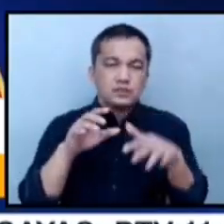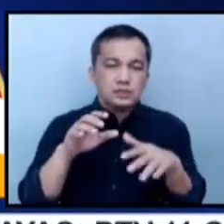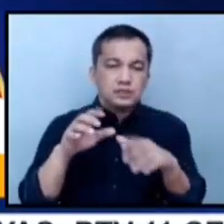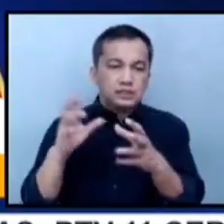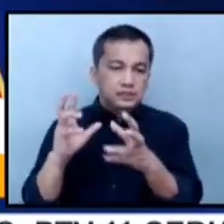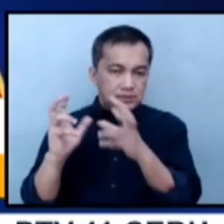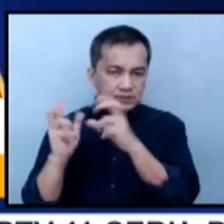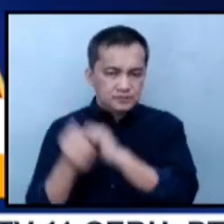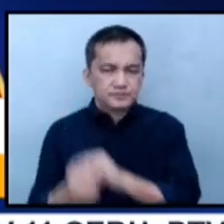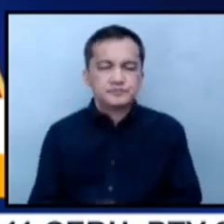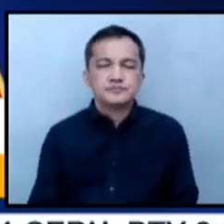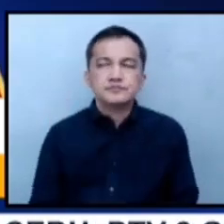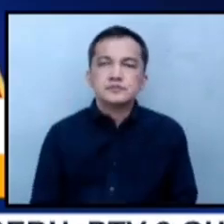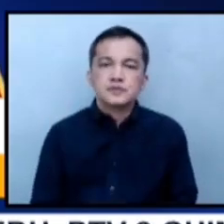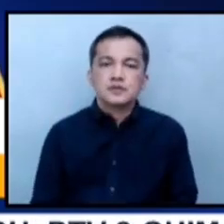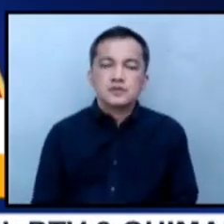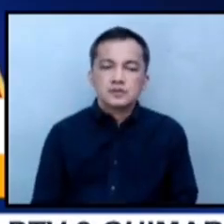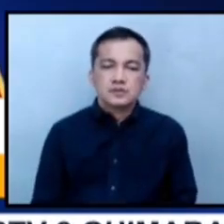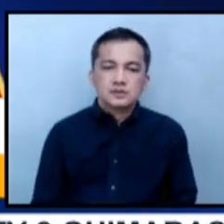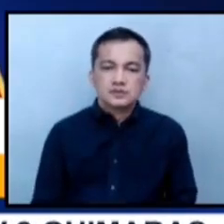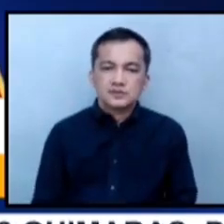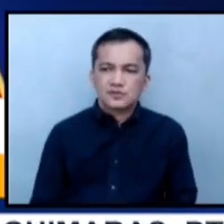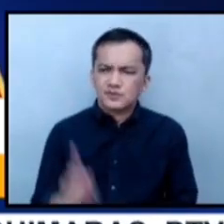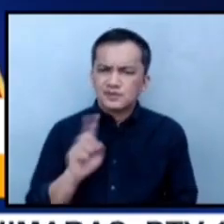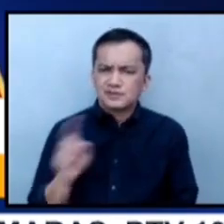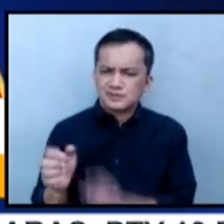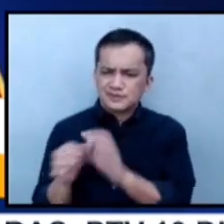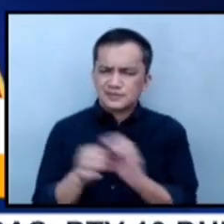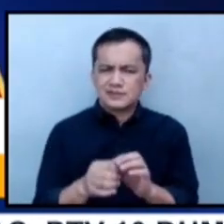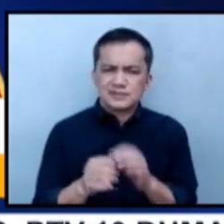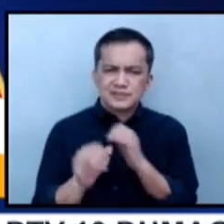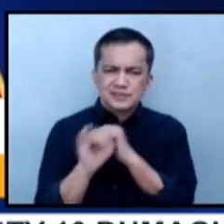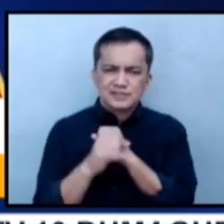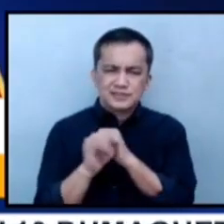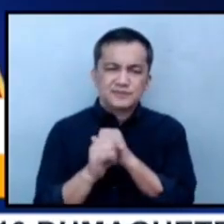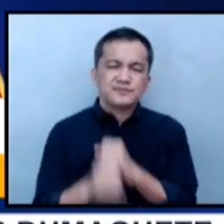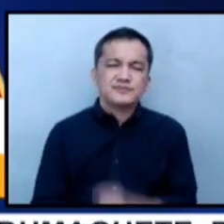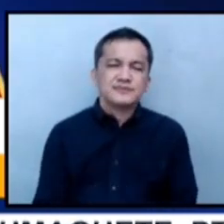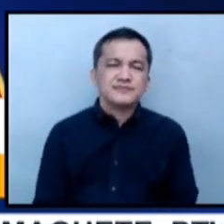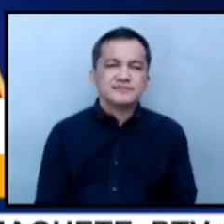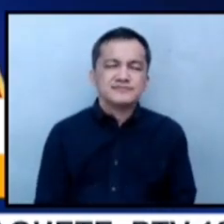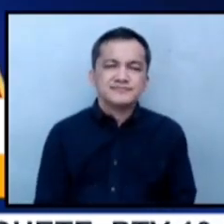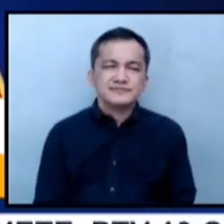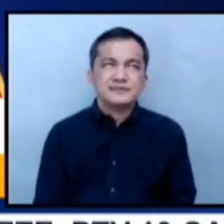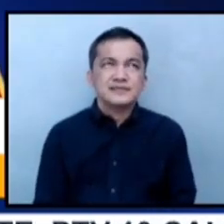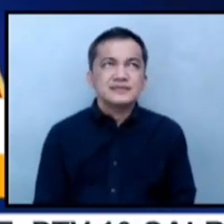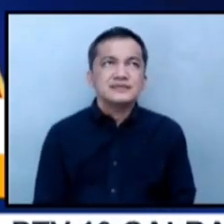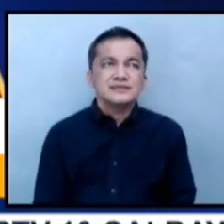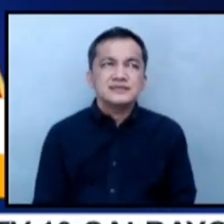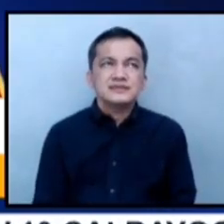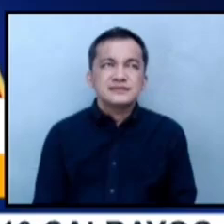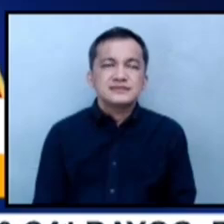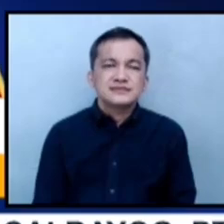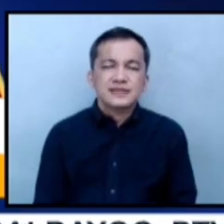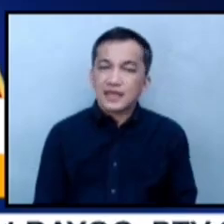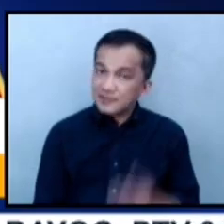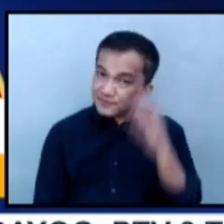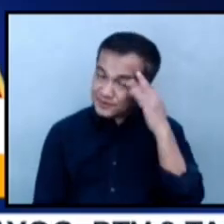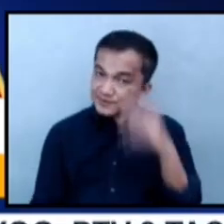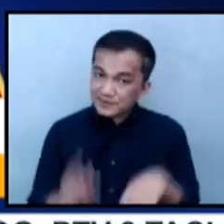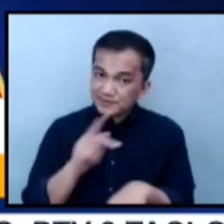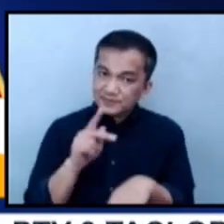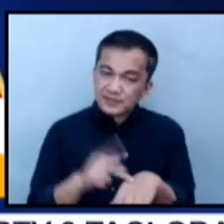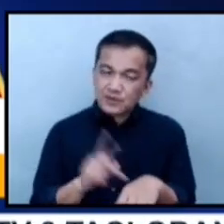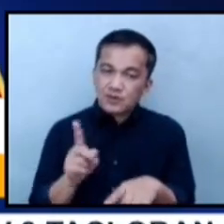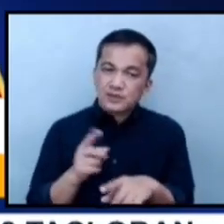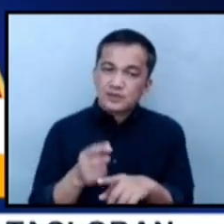nagkakabati ito sa jeepne kasi alam niyo po sa Pilipinas ang isa sa mga pinakamalakas na source ng